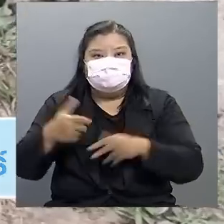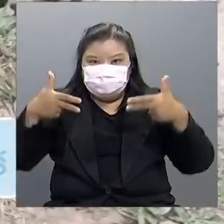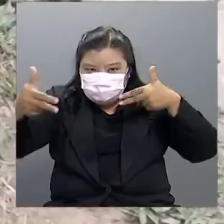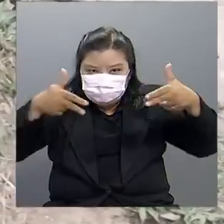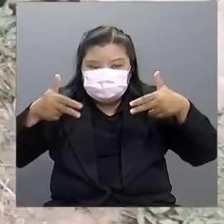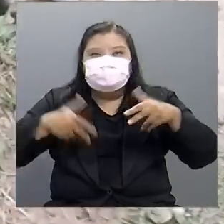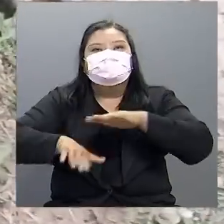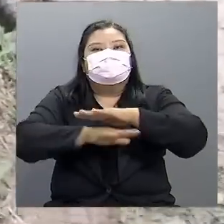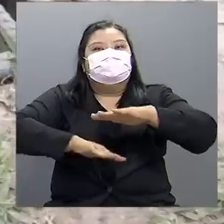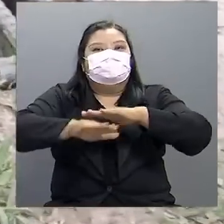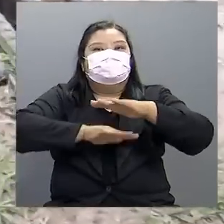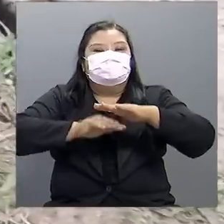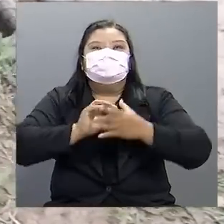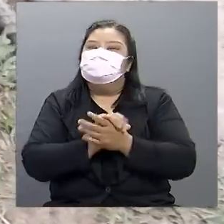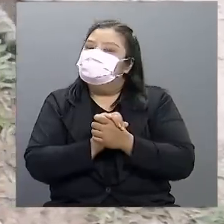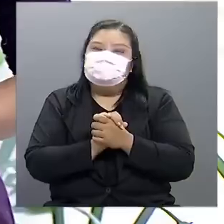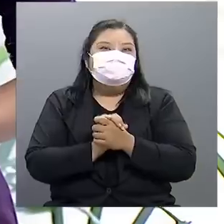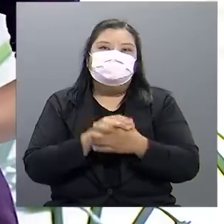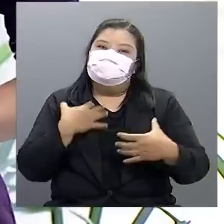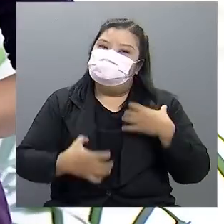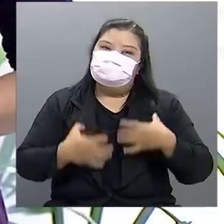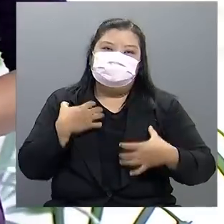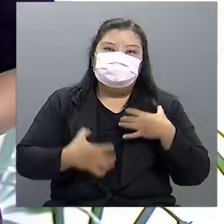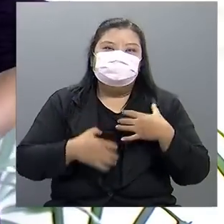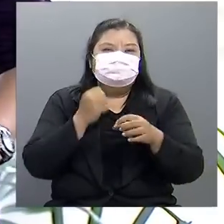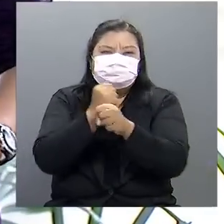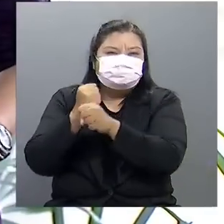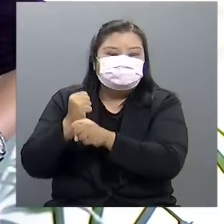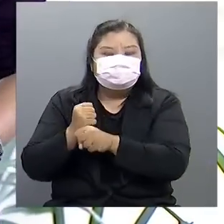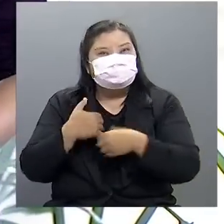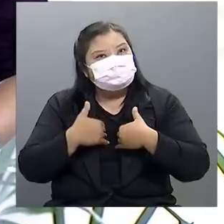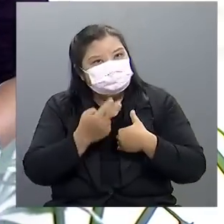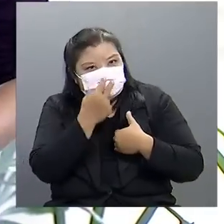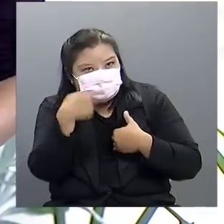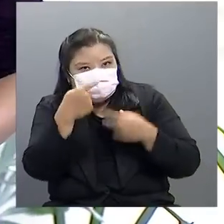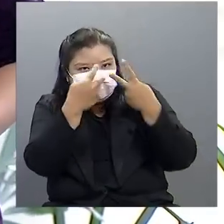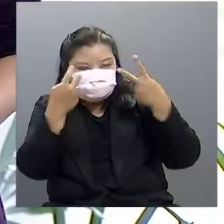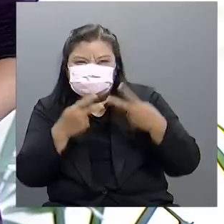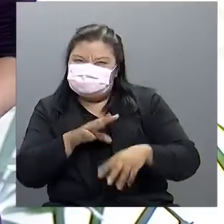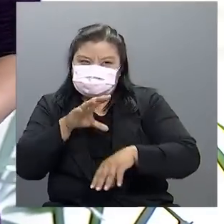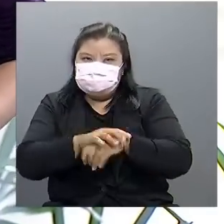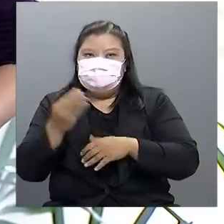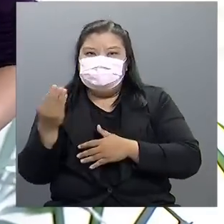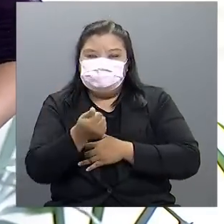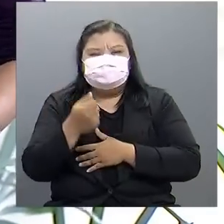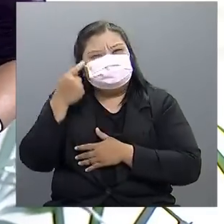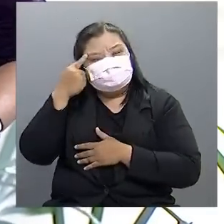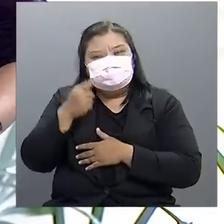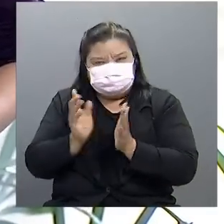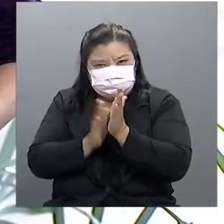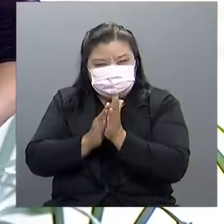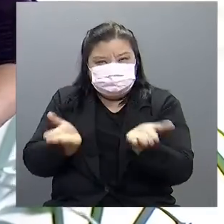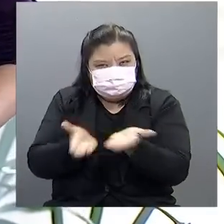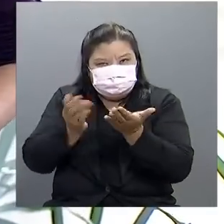เณืดร้อนกันไปตามตามกันเลยนะคะต้องจบตัวผู้เกอเหตุมาใหไดเร็วเป็กำลังใจใหตำรวจด้วยนะคะป้ายต่อ